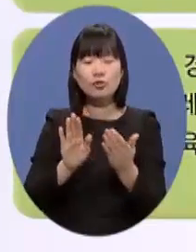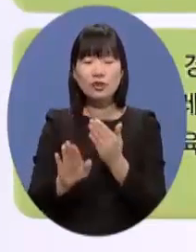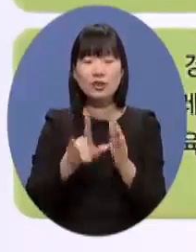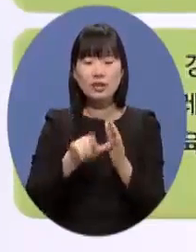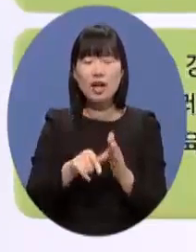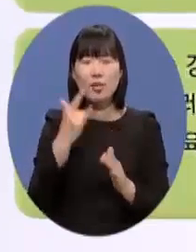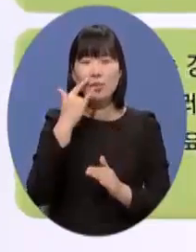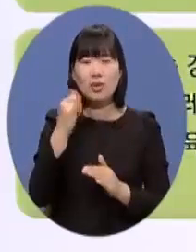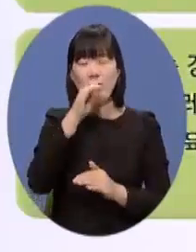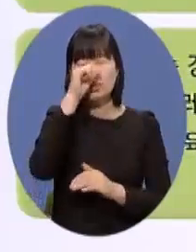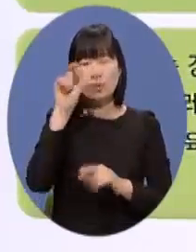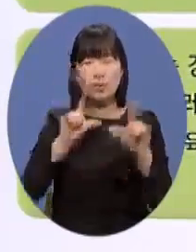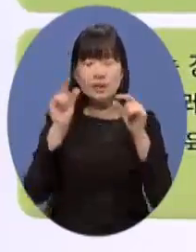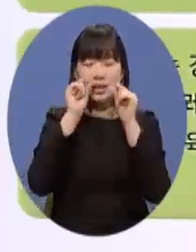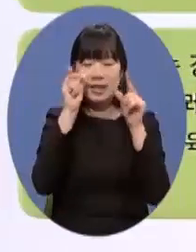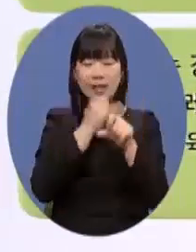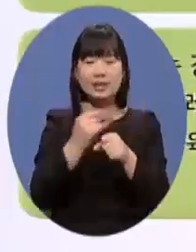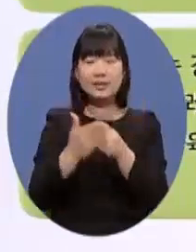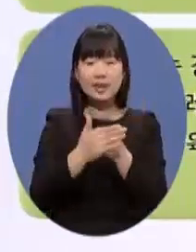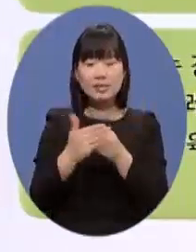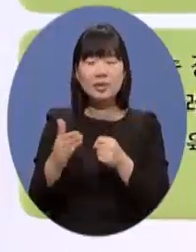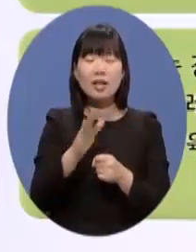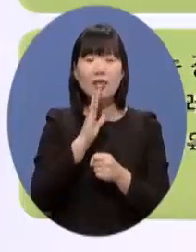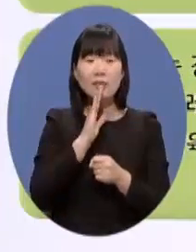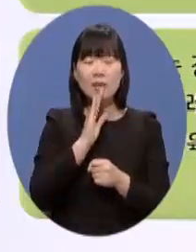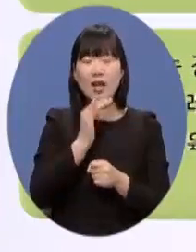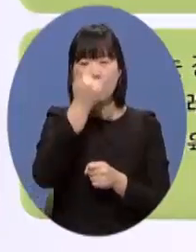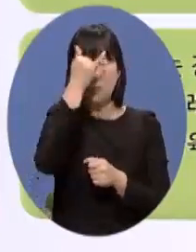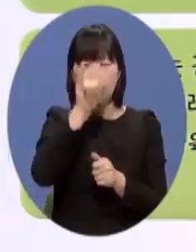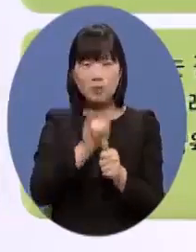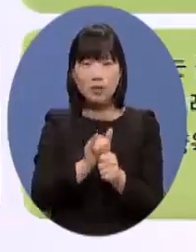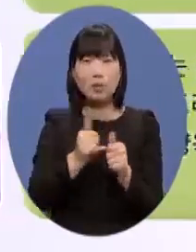우리 엄마 아빠의 좋은 모습 깨닫고 정말 효도하는 아이가 될 수 있다라는 거예요.